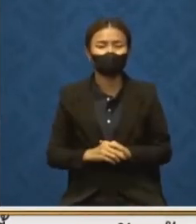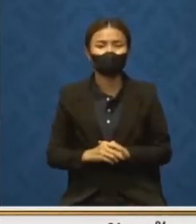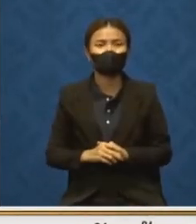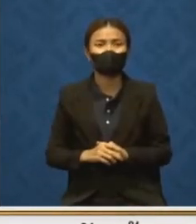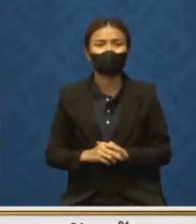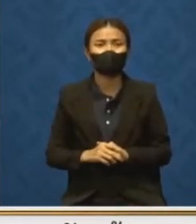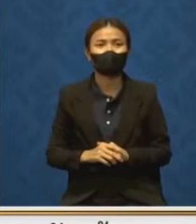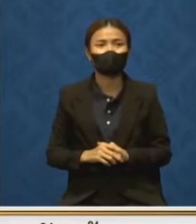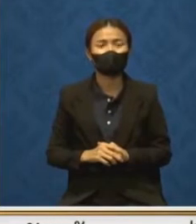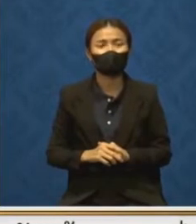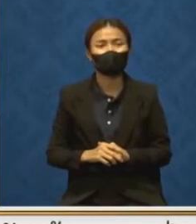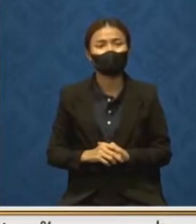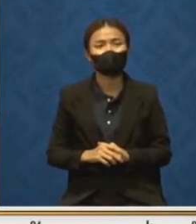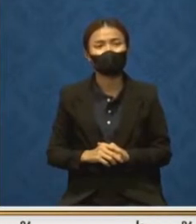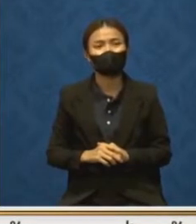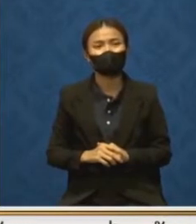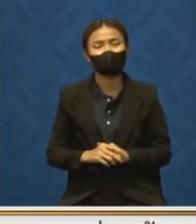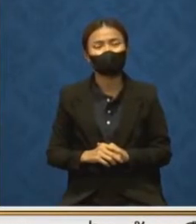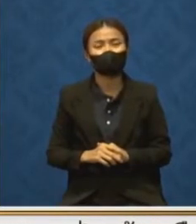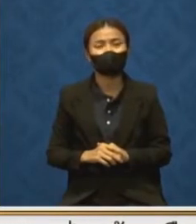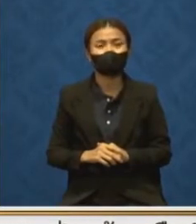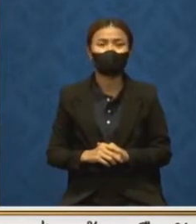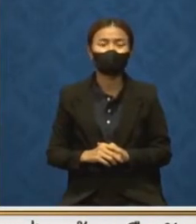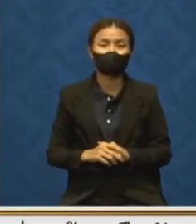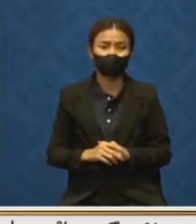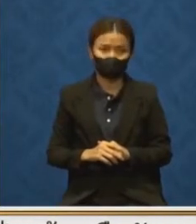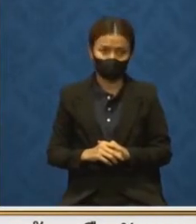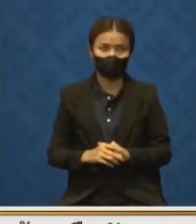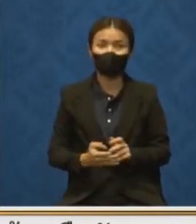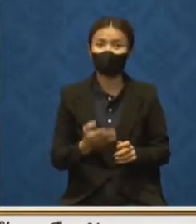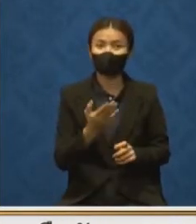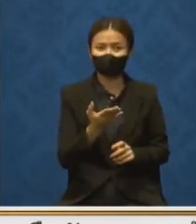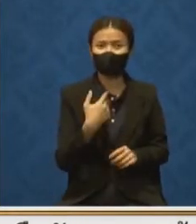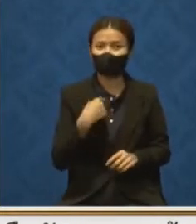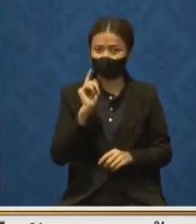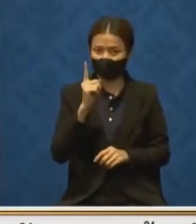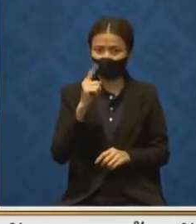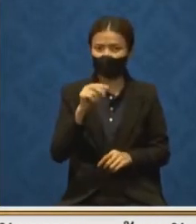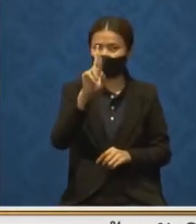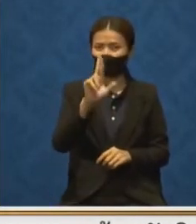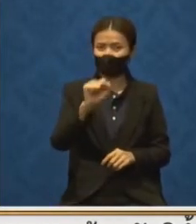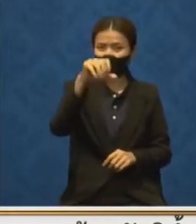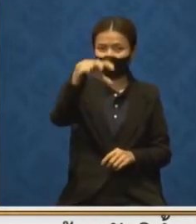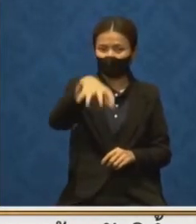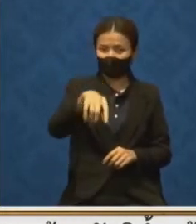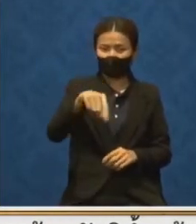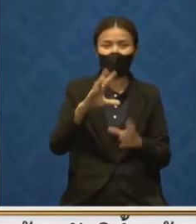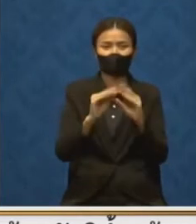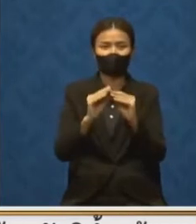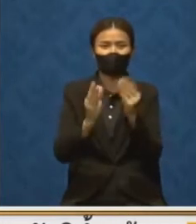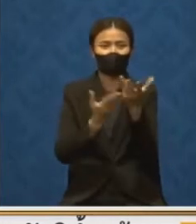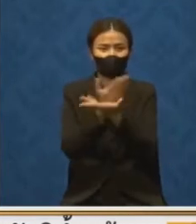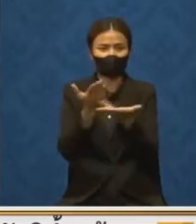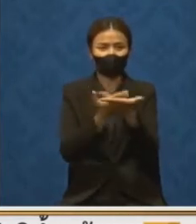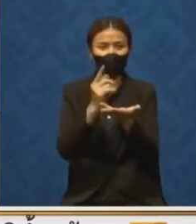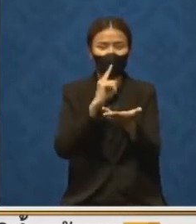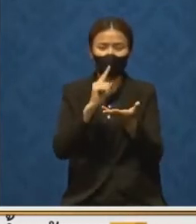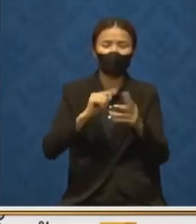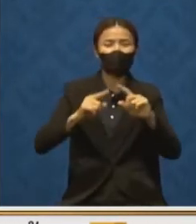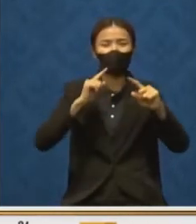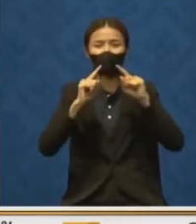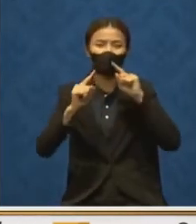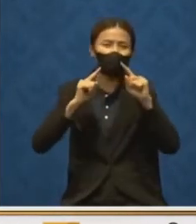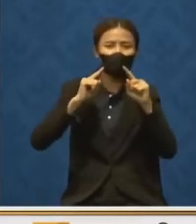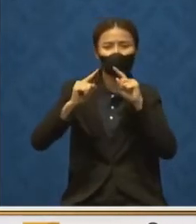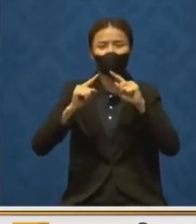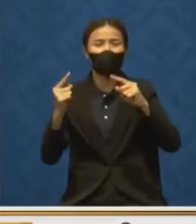ประเด็นข้อนี้เป็นข้อที่ถ้าท่านจำได้ก็มีการถกเถียงกันในสภาแห่งนี้ค่อนข้างกว้างขวางแล้วในที่สุดเนี่ยก็มี